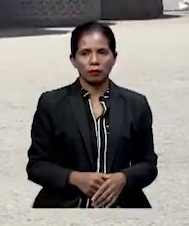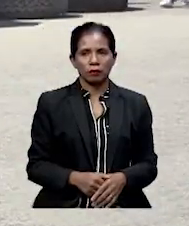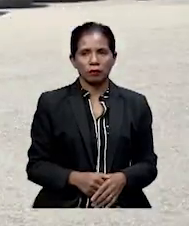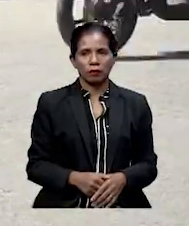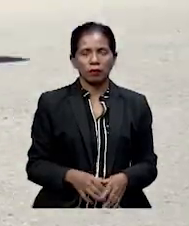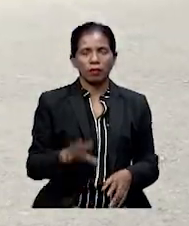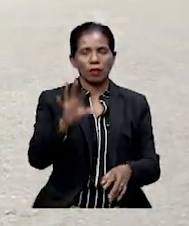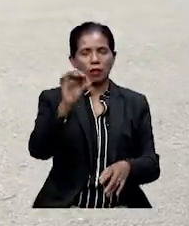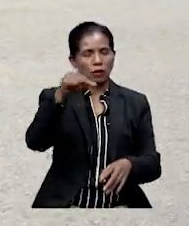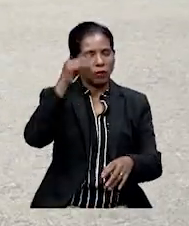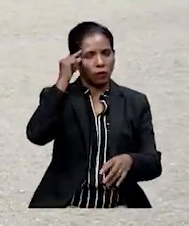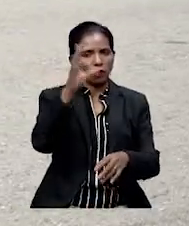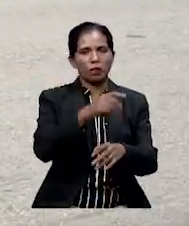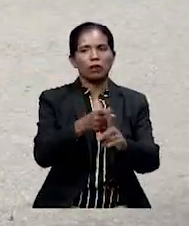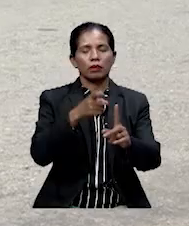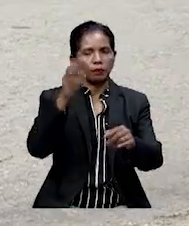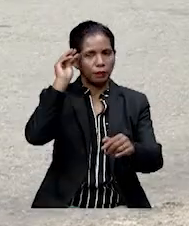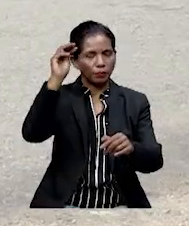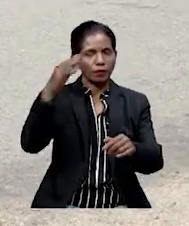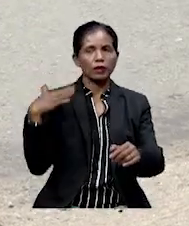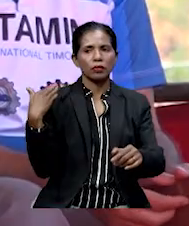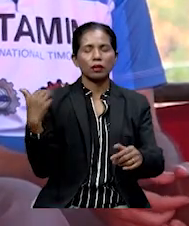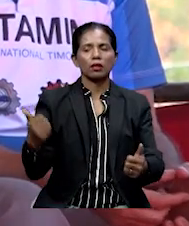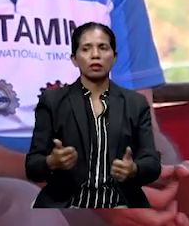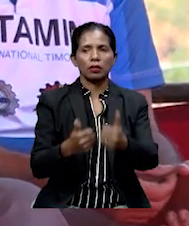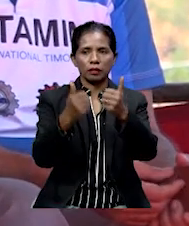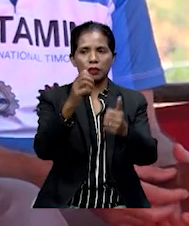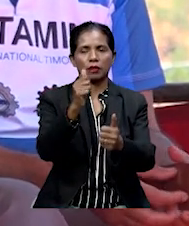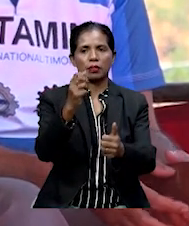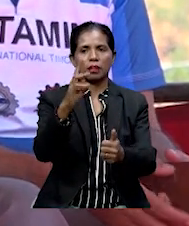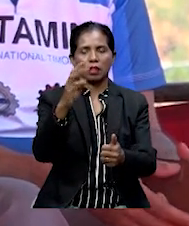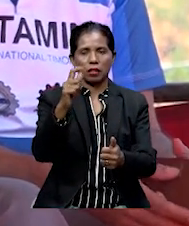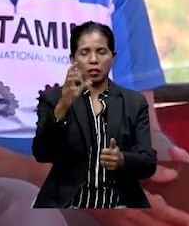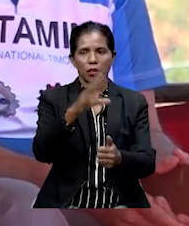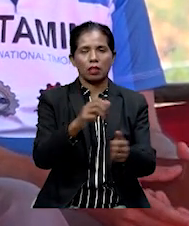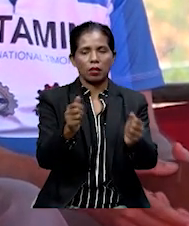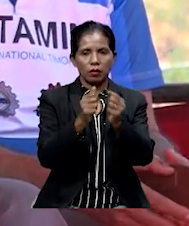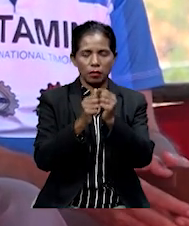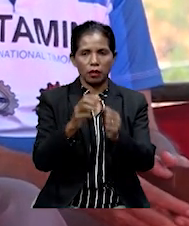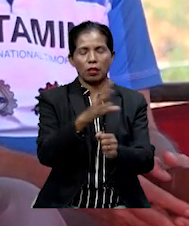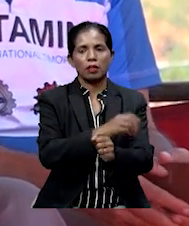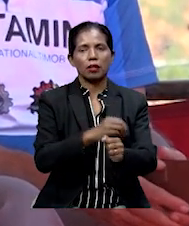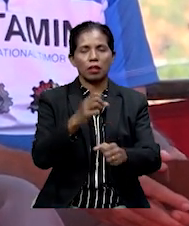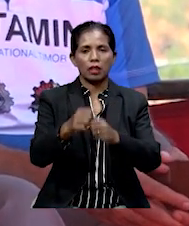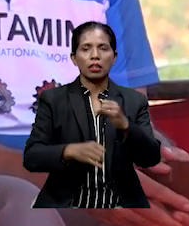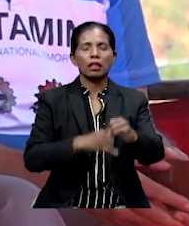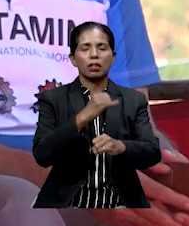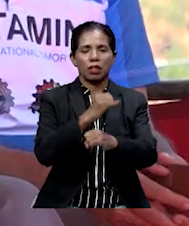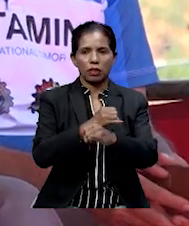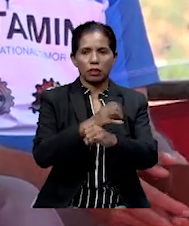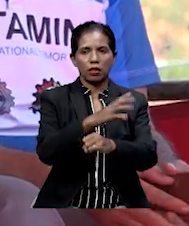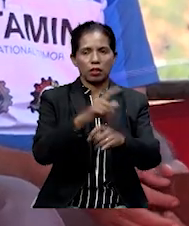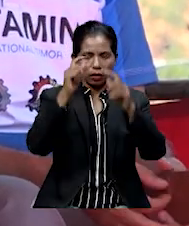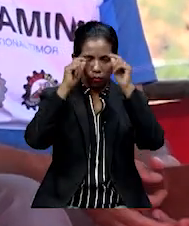Nono governo constitucional li husi ministeru juventude desporto arte no cultura hamutu ko Pertamina Internasional Timor Resia no